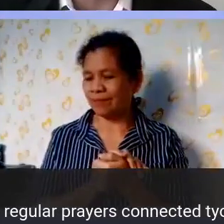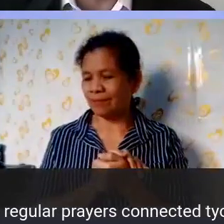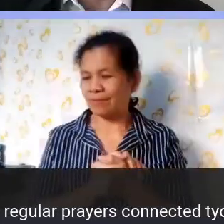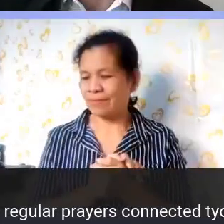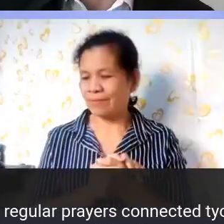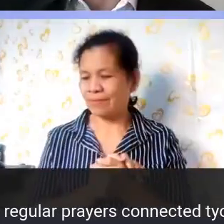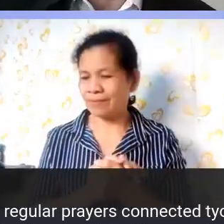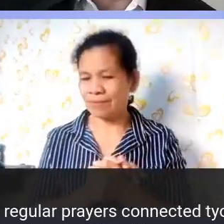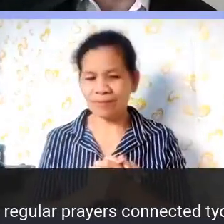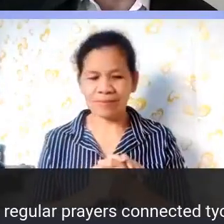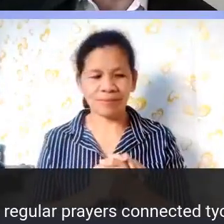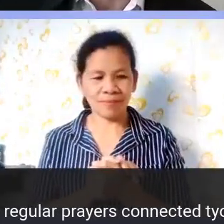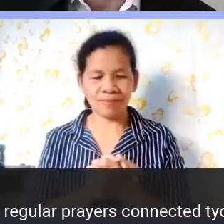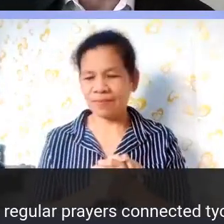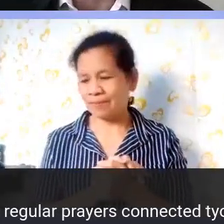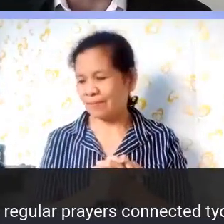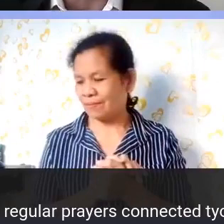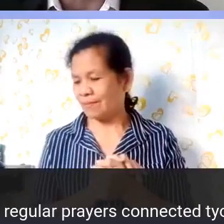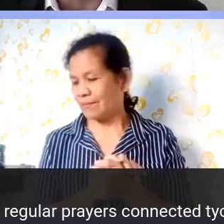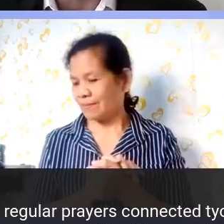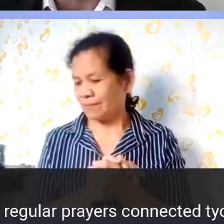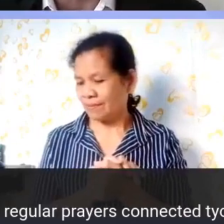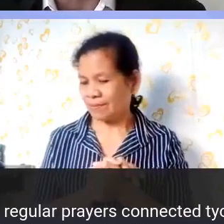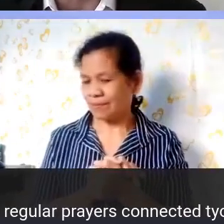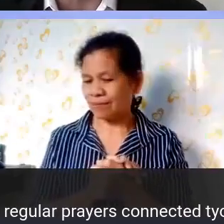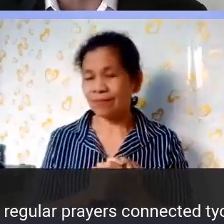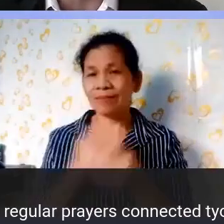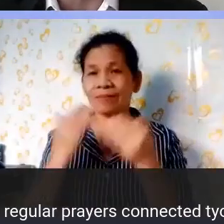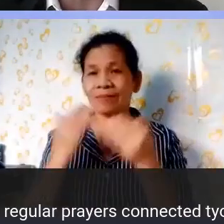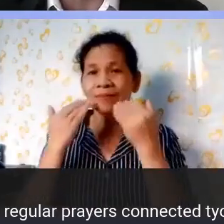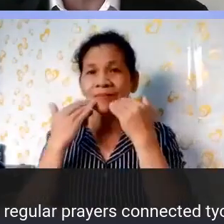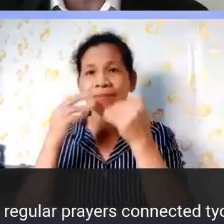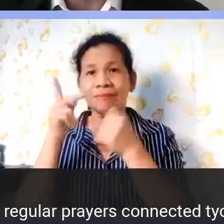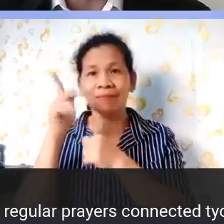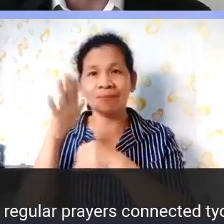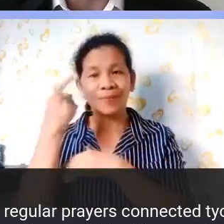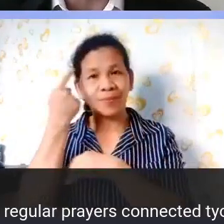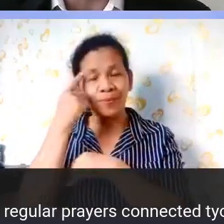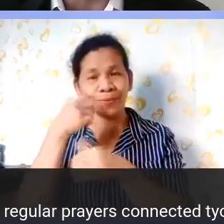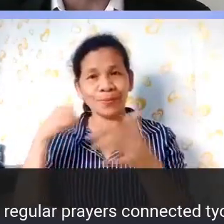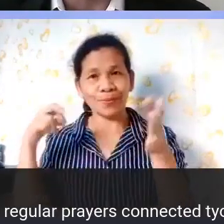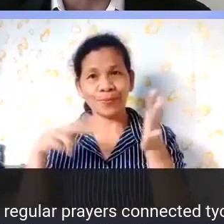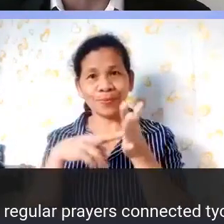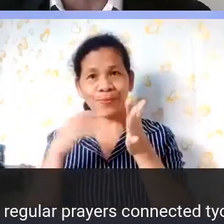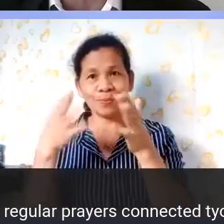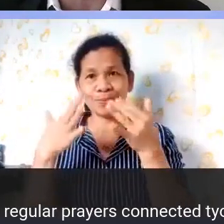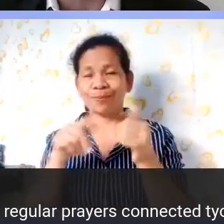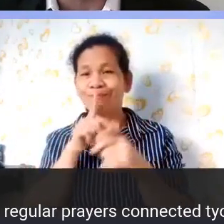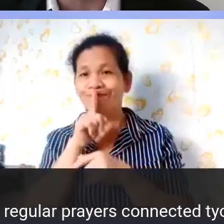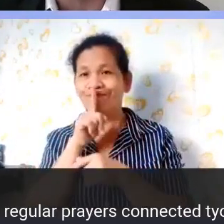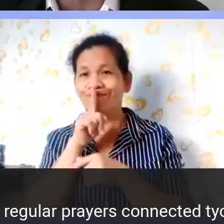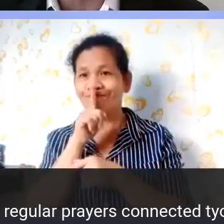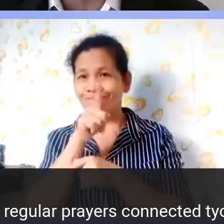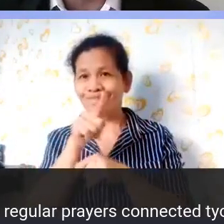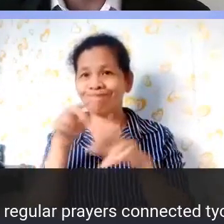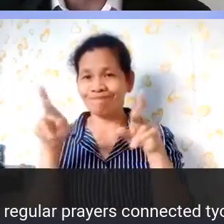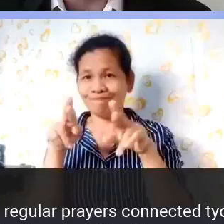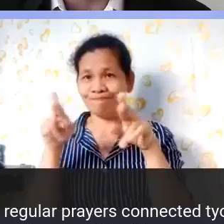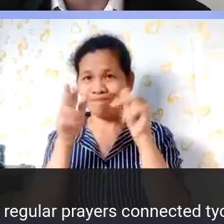Saida Wang, thank you, Pastor, sa mga reflections. Tunay po na through regular